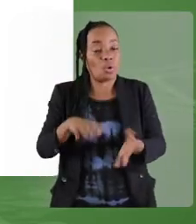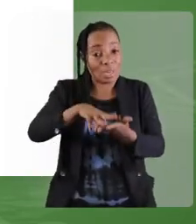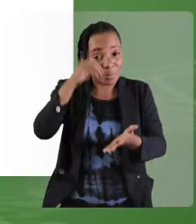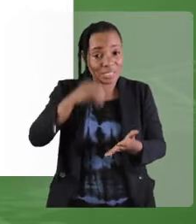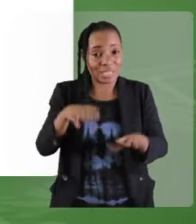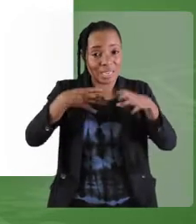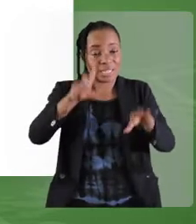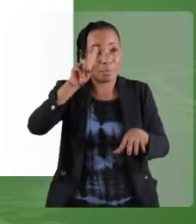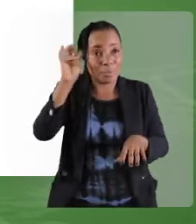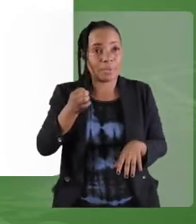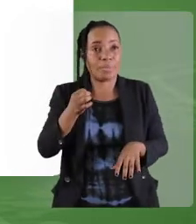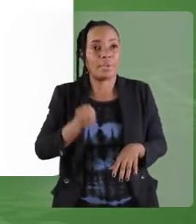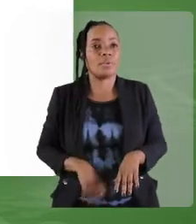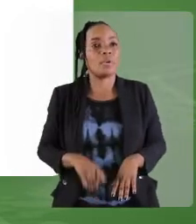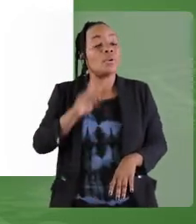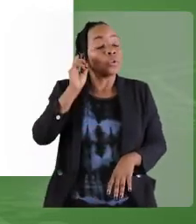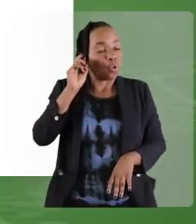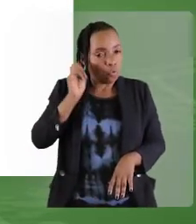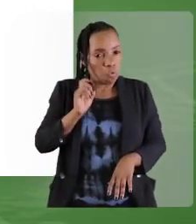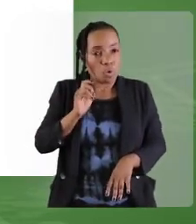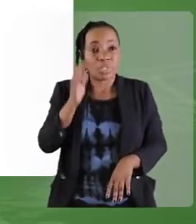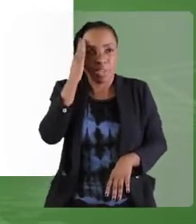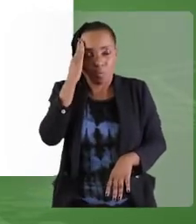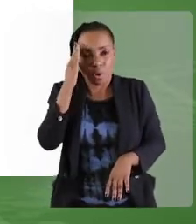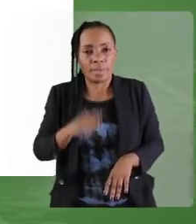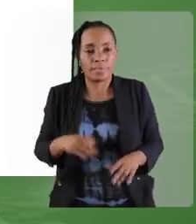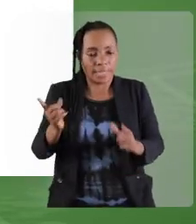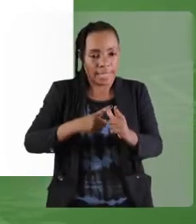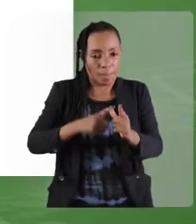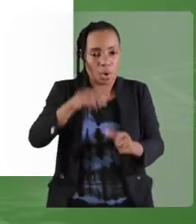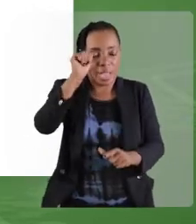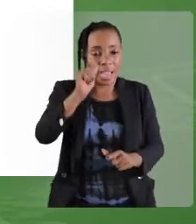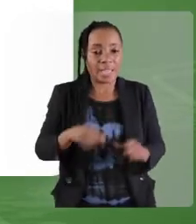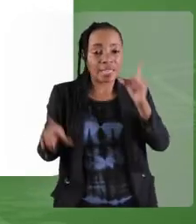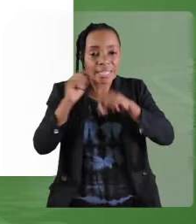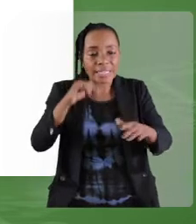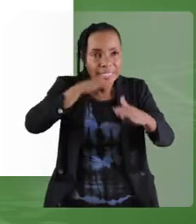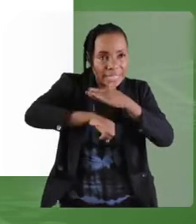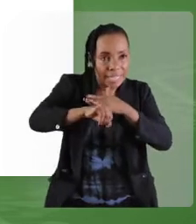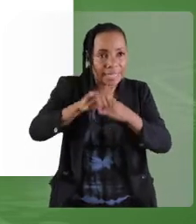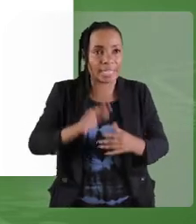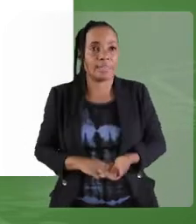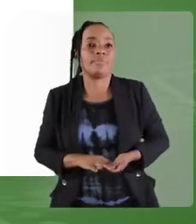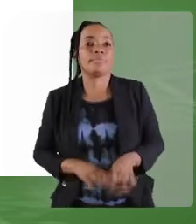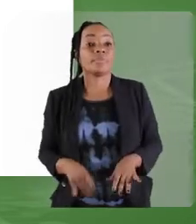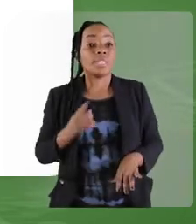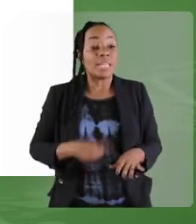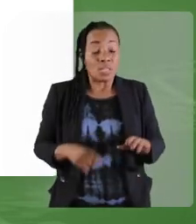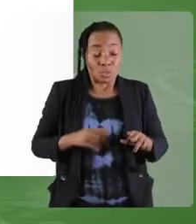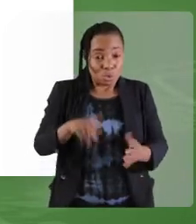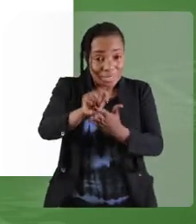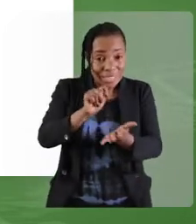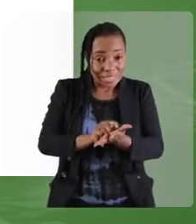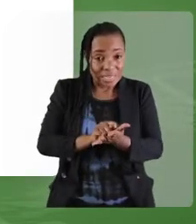nous retenons, en guise de critique interne, ce texte de Sartre, on peut le qualifier comme un texte de nature